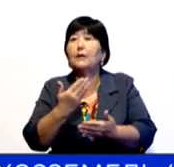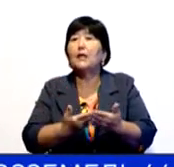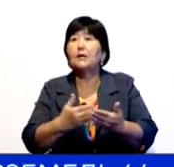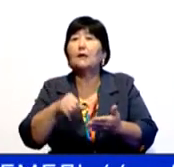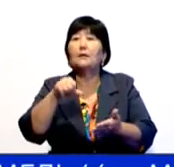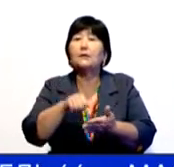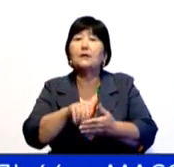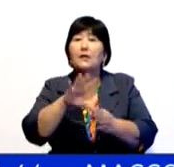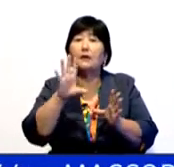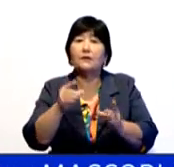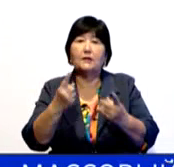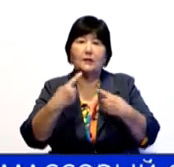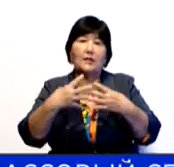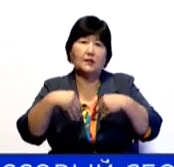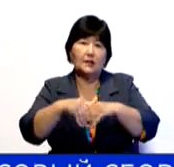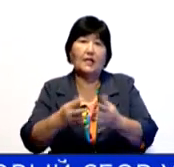члены целой династии.